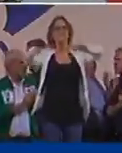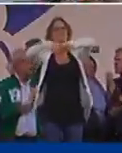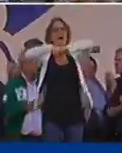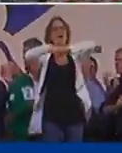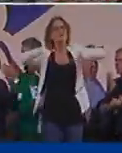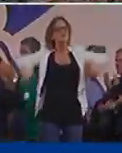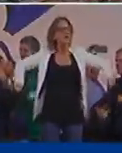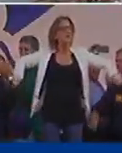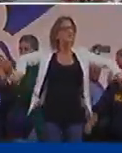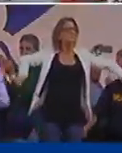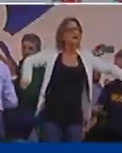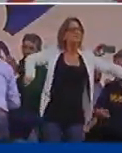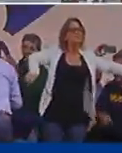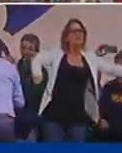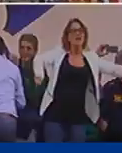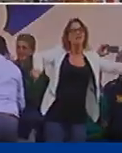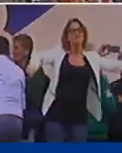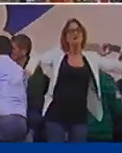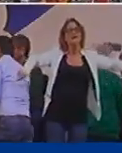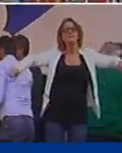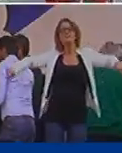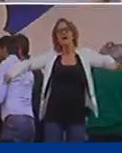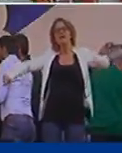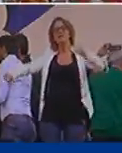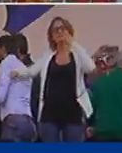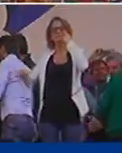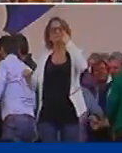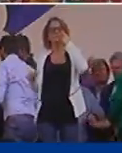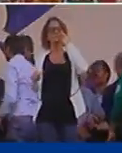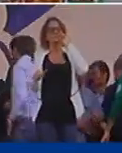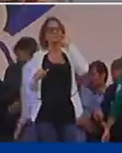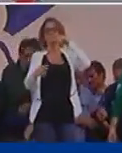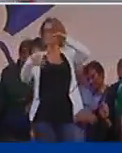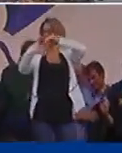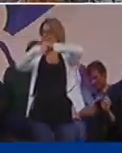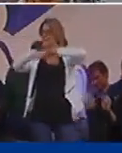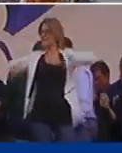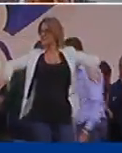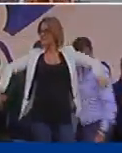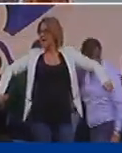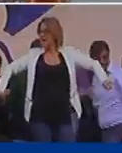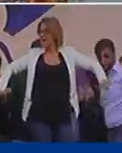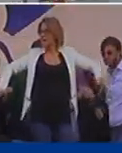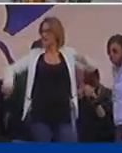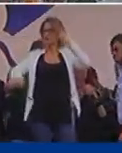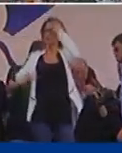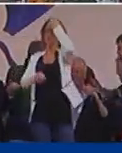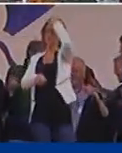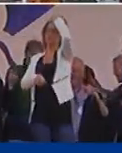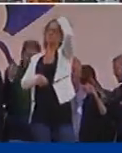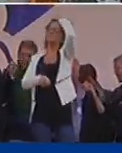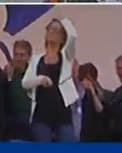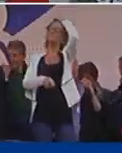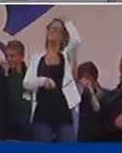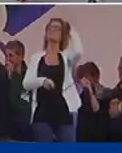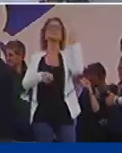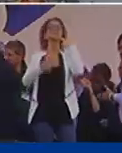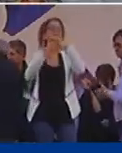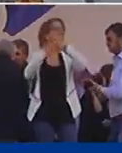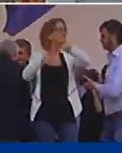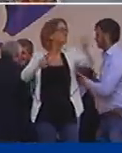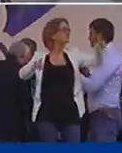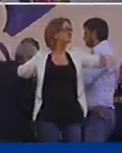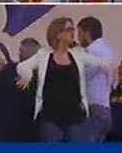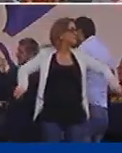mano chi avete di fianco a voi. Prendete mano nella mano che avete di fianco a voi.